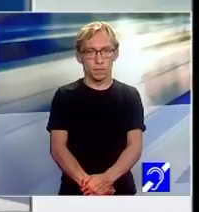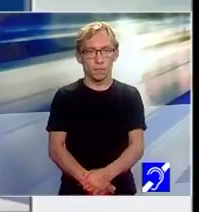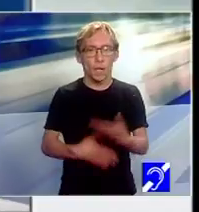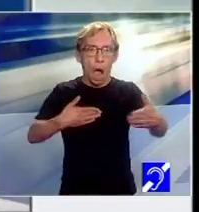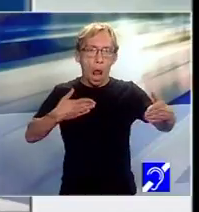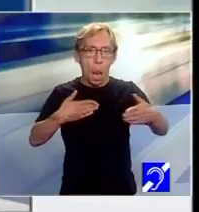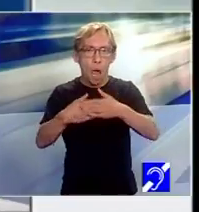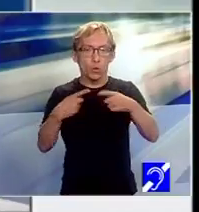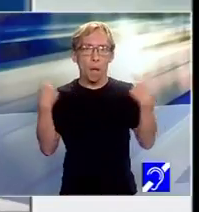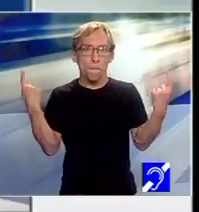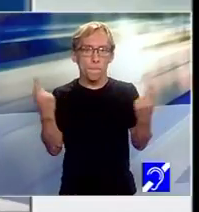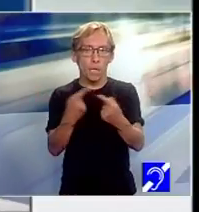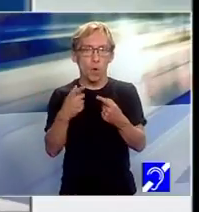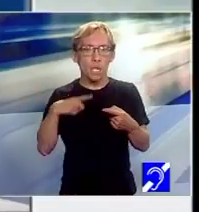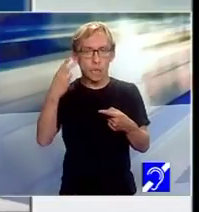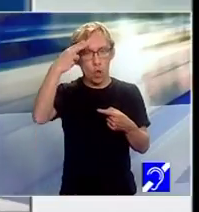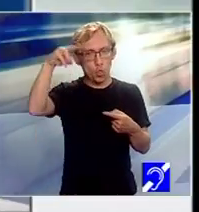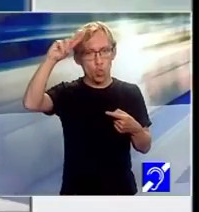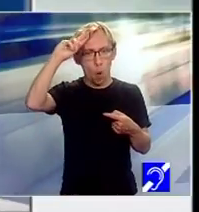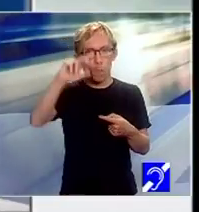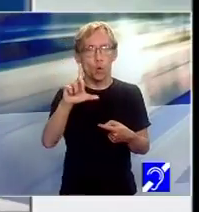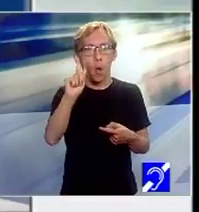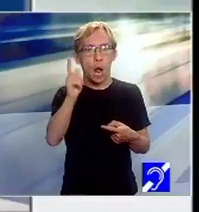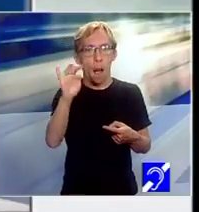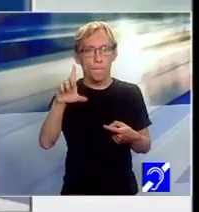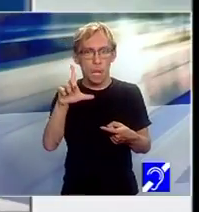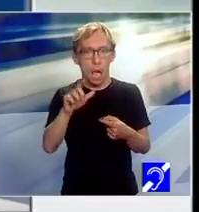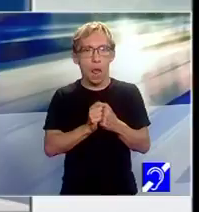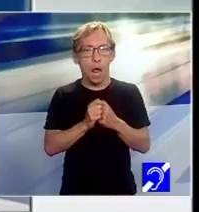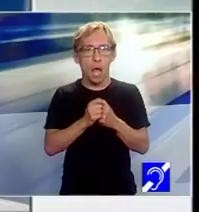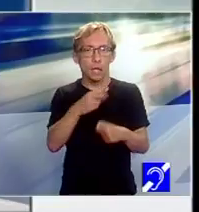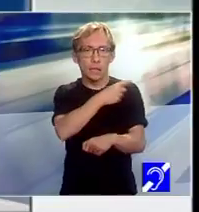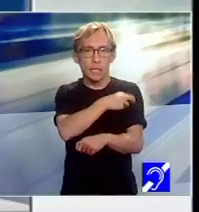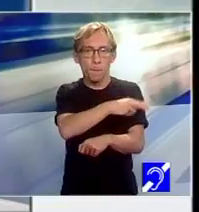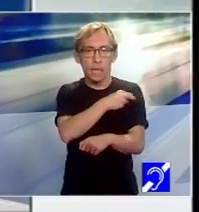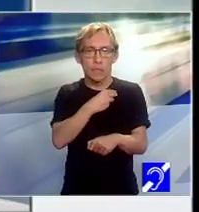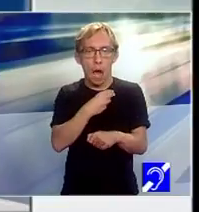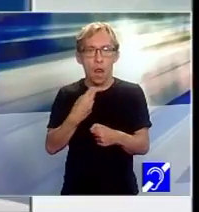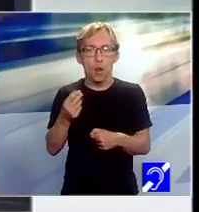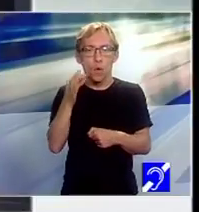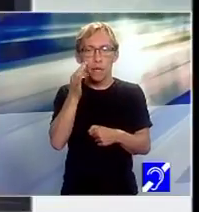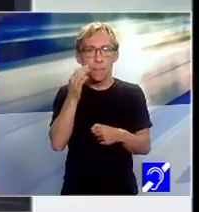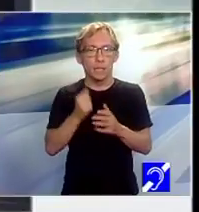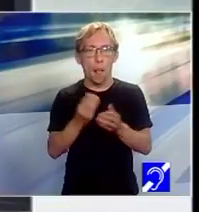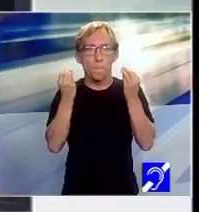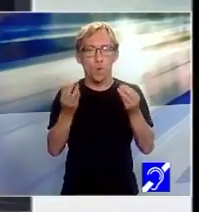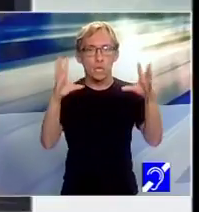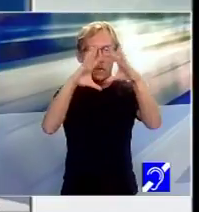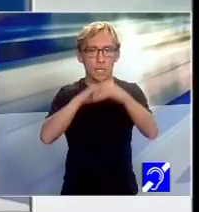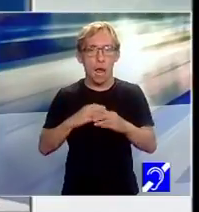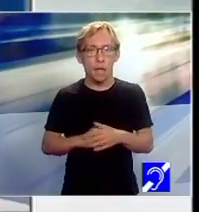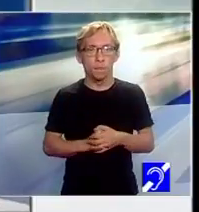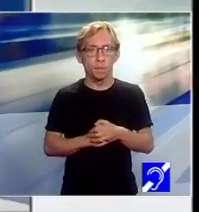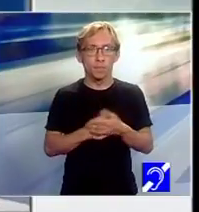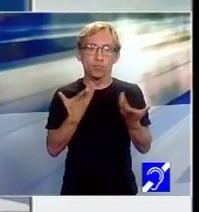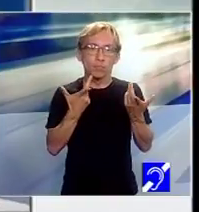Alături de mine în platoul emisiunii este domnul Gabriel Lazani, managerul Spitalului Județean de Urgență Bistrița. Bună seara! Bună seara!